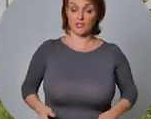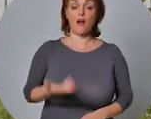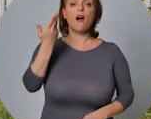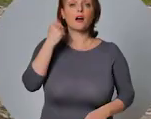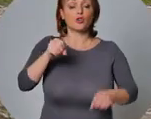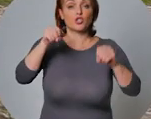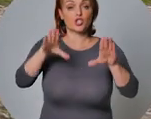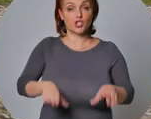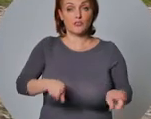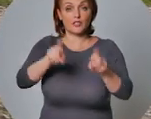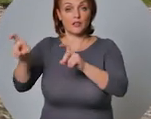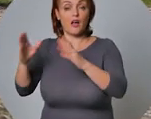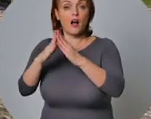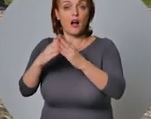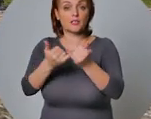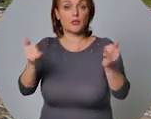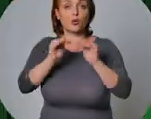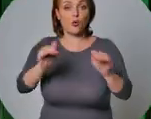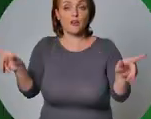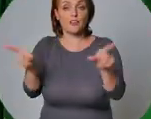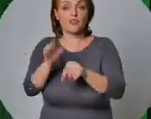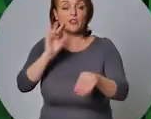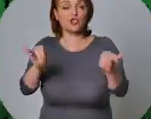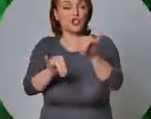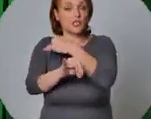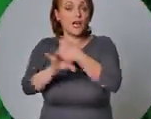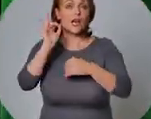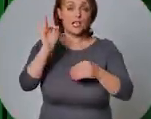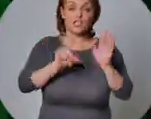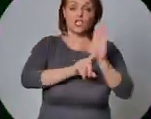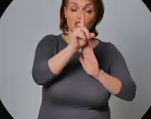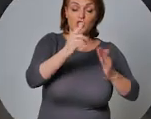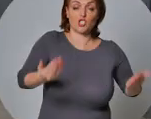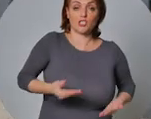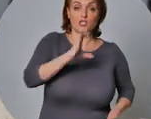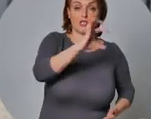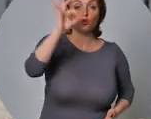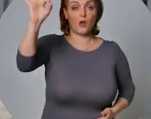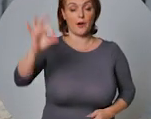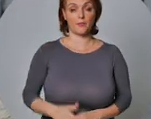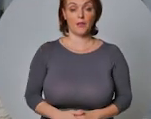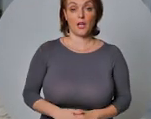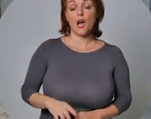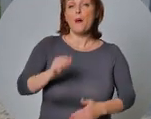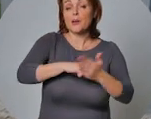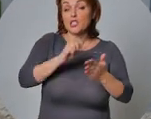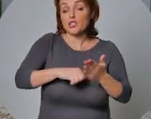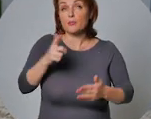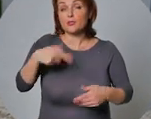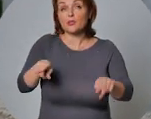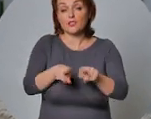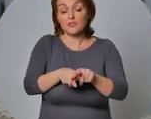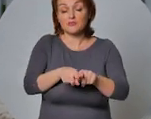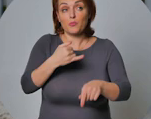părăsească orfelinatul alături de viitoarea lui soție și să-și ia viața de la zero. Ce mă face mine să fiu așa